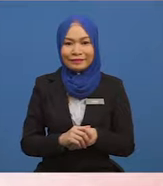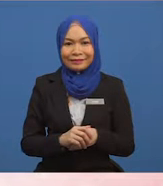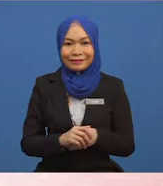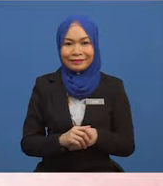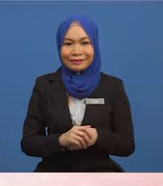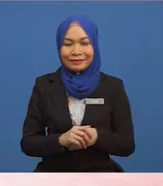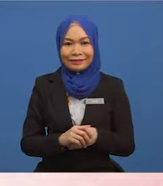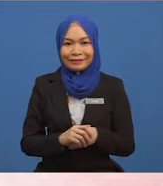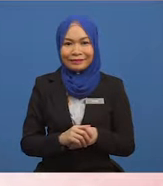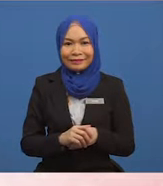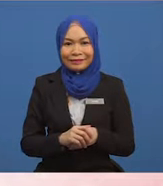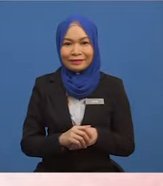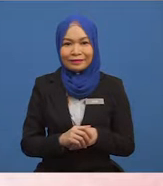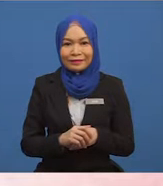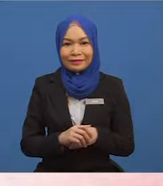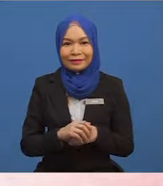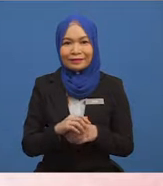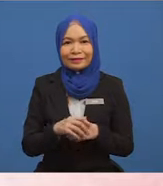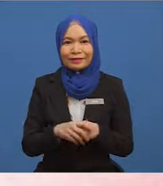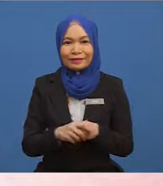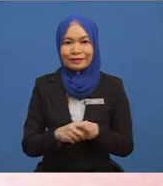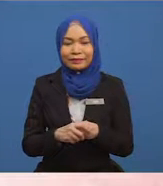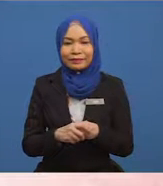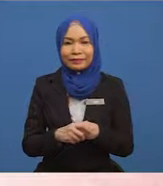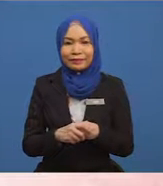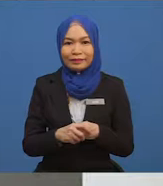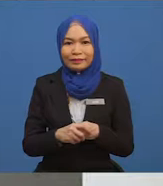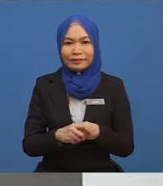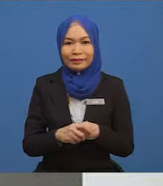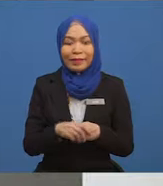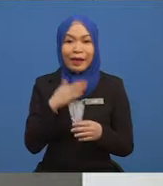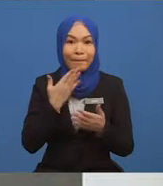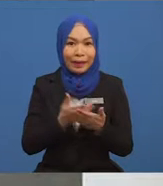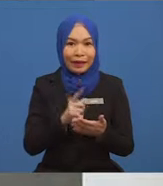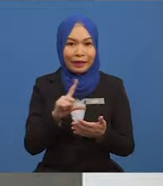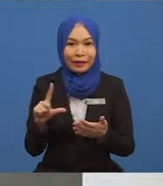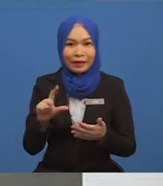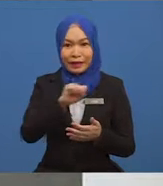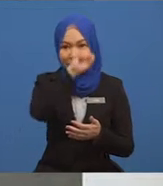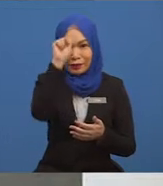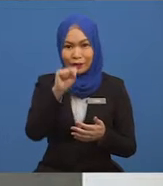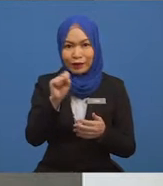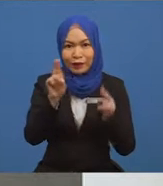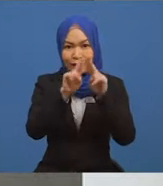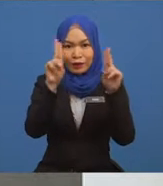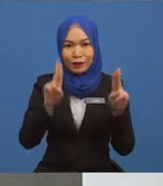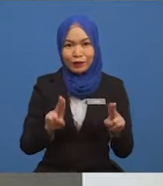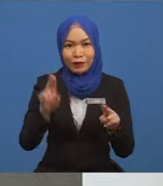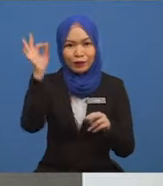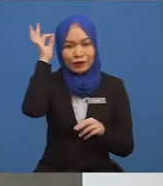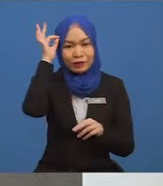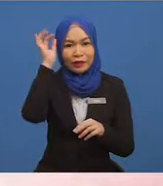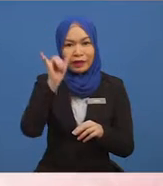menguji kehadiran gas karbon dioksida. Baiklah, soalan uji minda yang